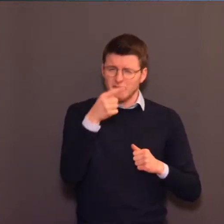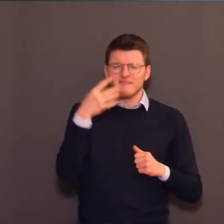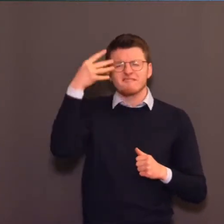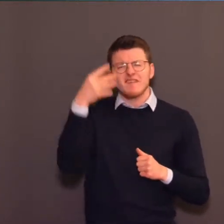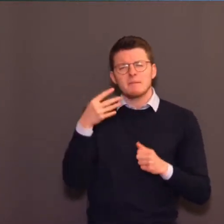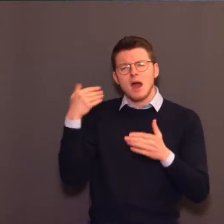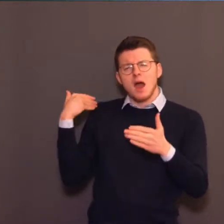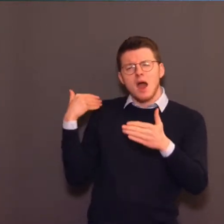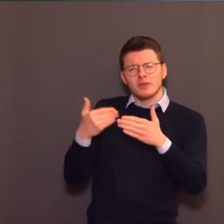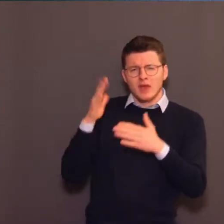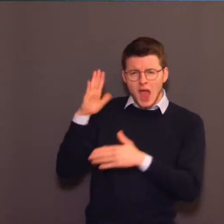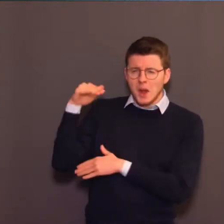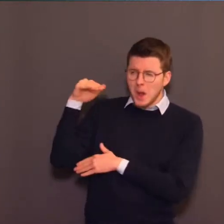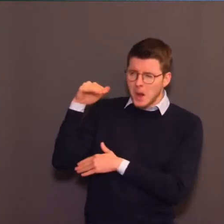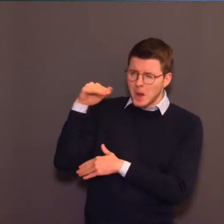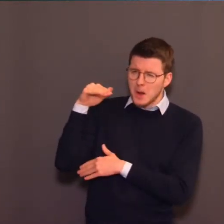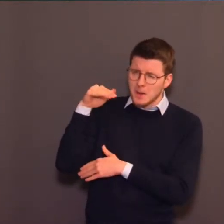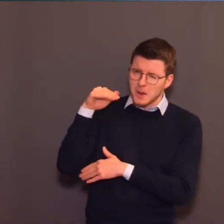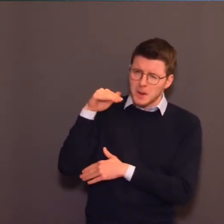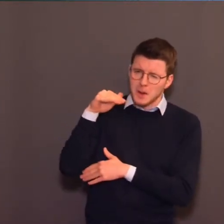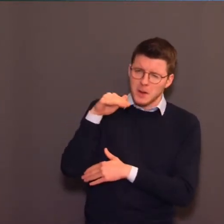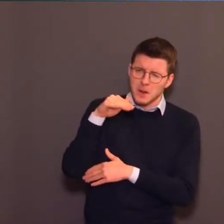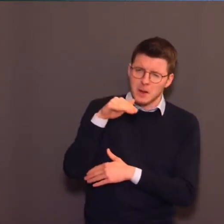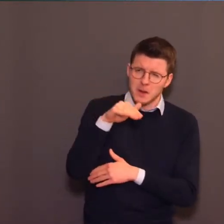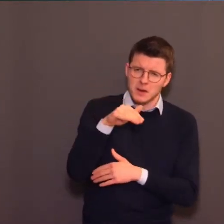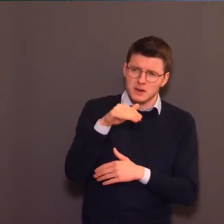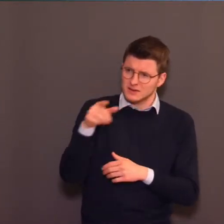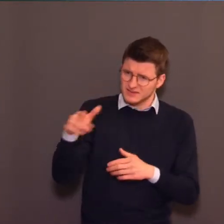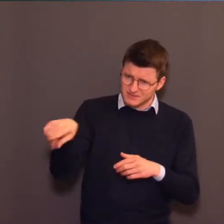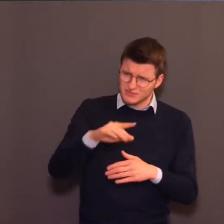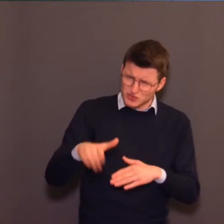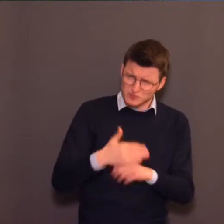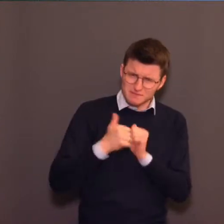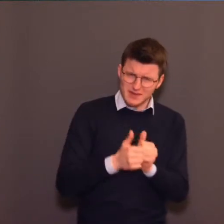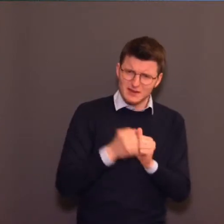in bevinden, definitief naar beneden te halen.